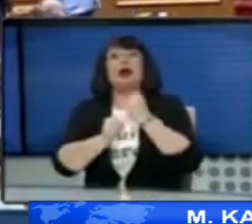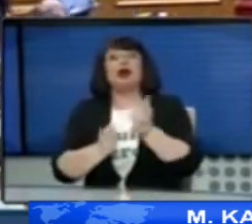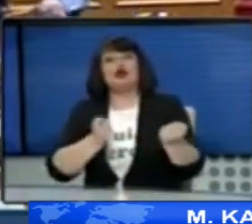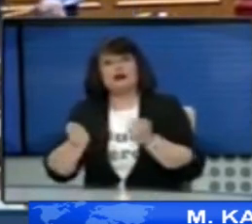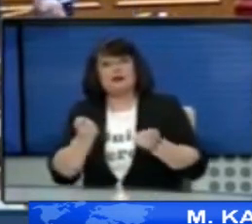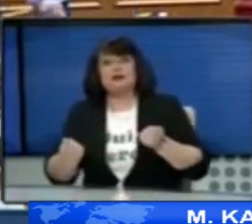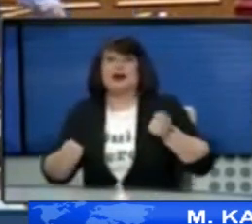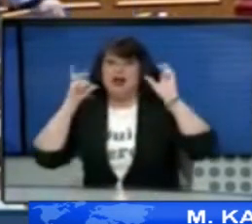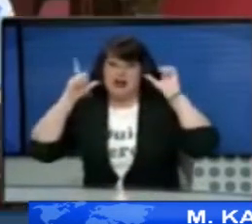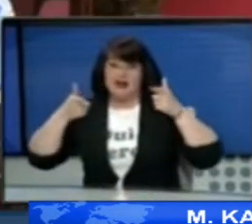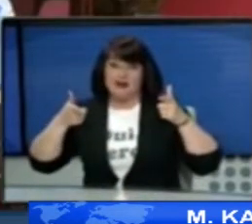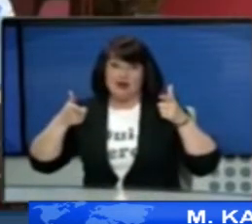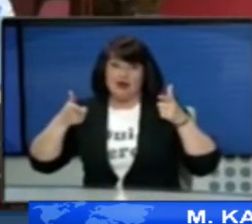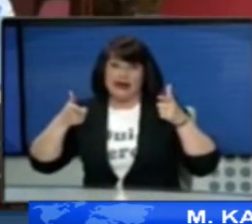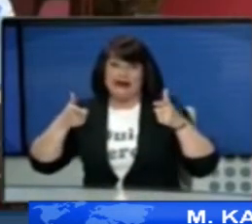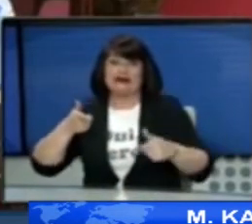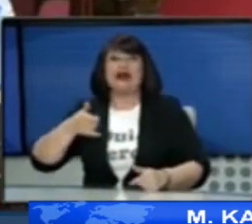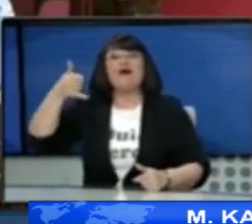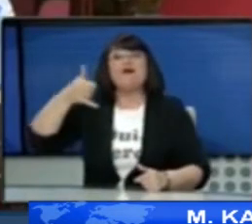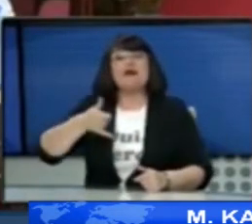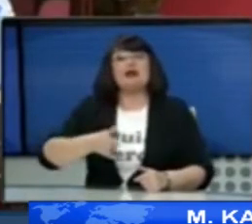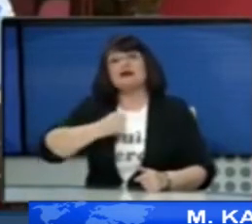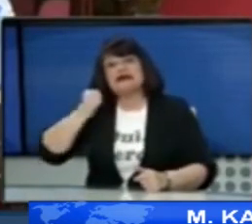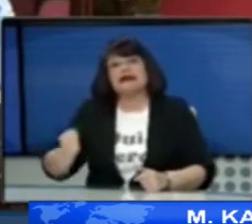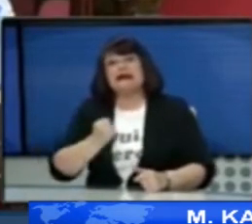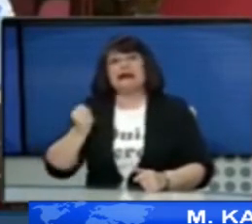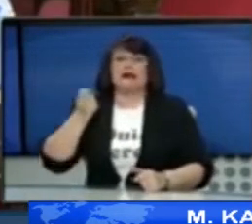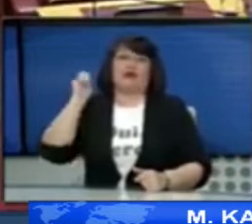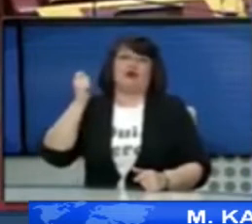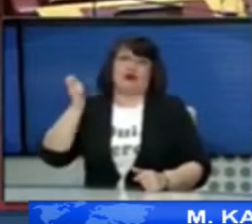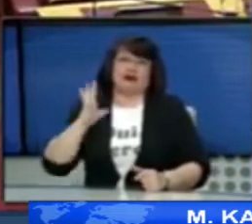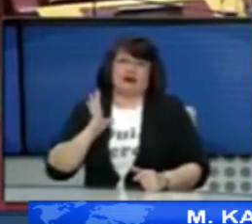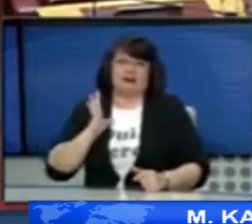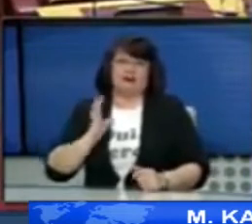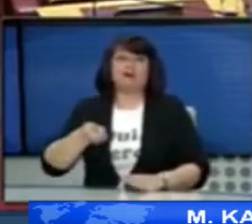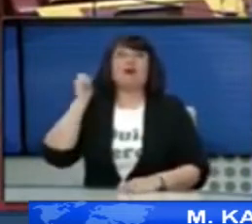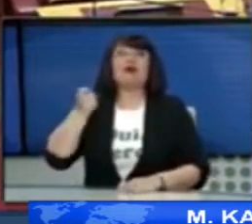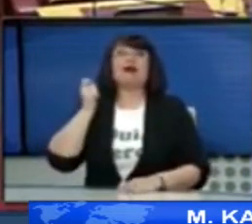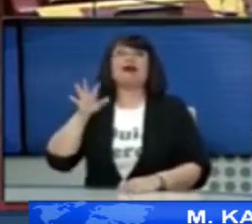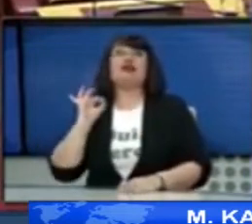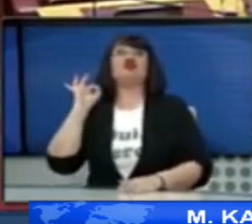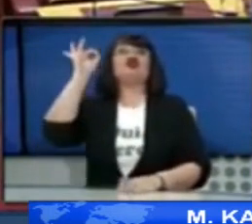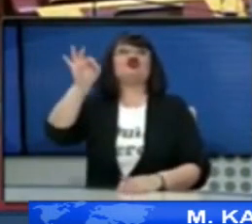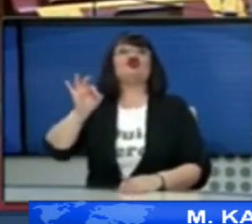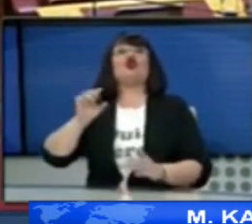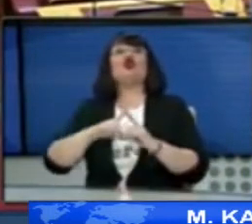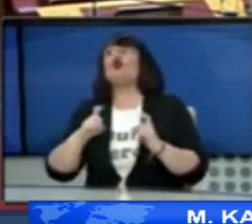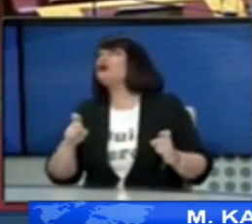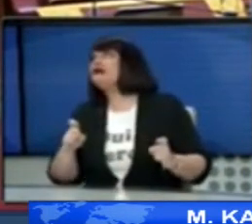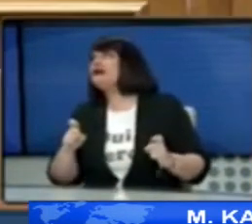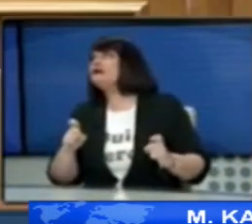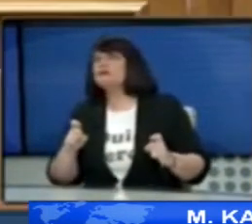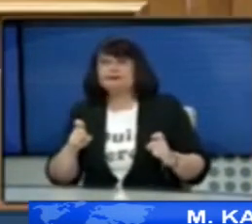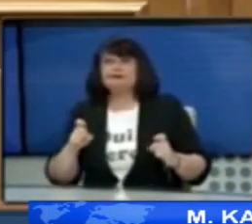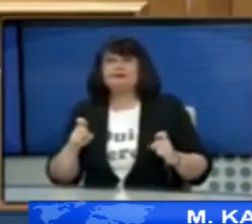τώρα με μια βαθιά συντηρητική πολιτική. Μια πολιτική που ως κύριο στόχο έχει τη στήριξη των